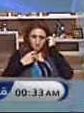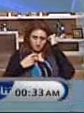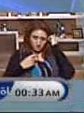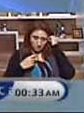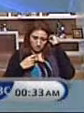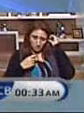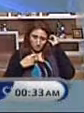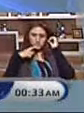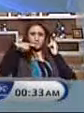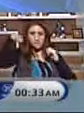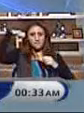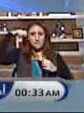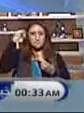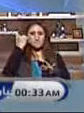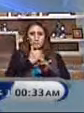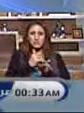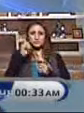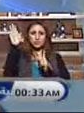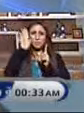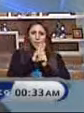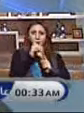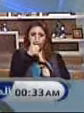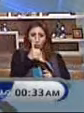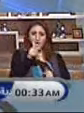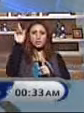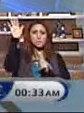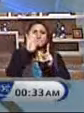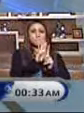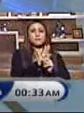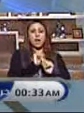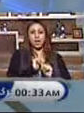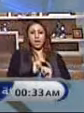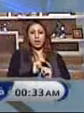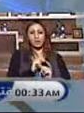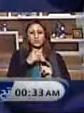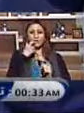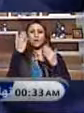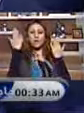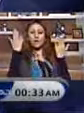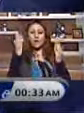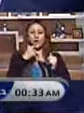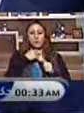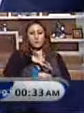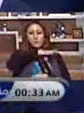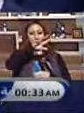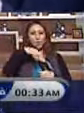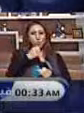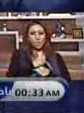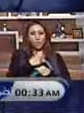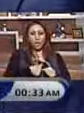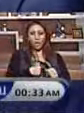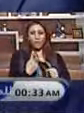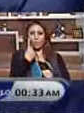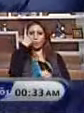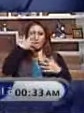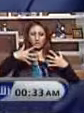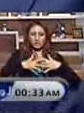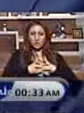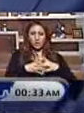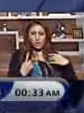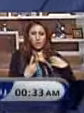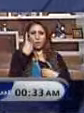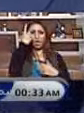واعنه يا رب العالمين ببطانه الخير التي تحثه على الخير وتحض عليه اللهم وفقنا واجعلنا على قلب رجل واحد ارزق